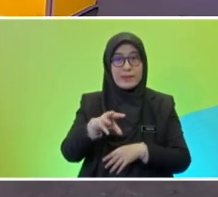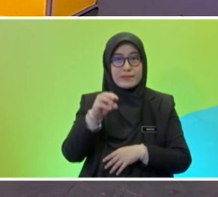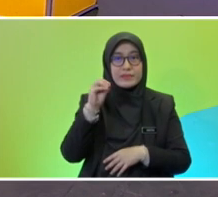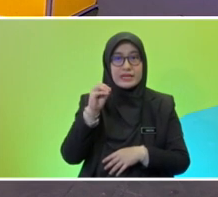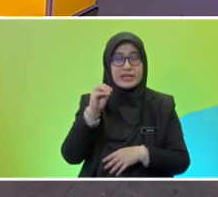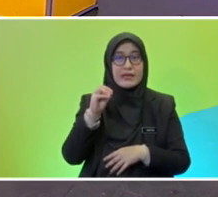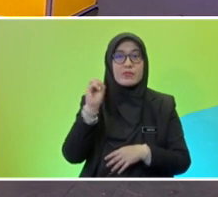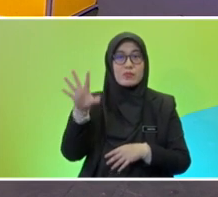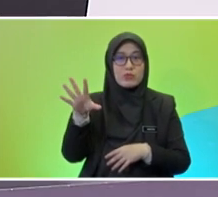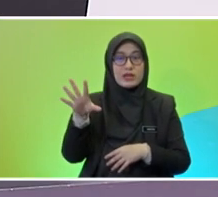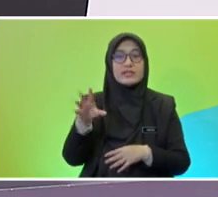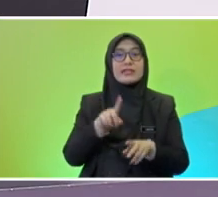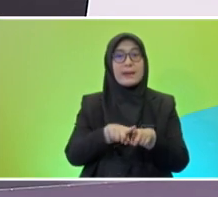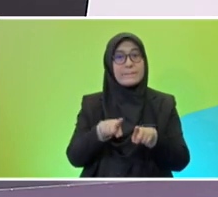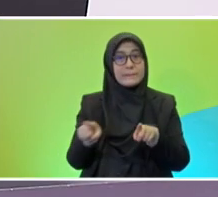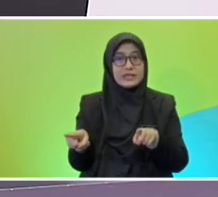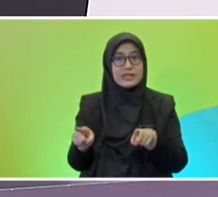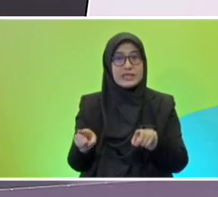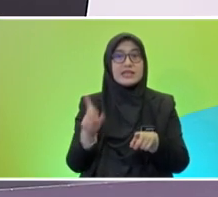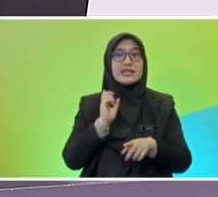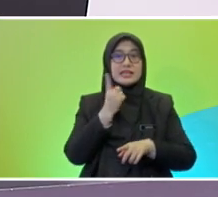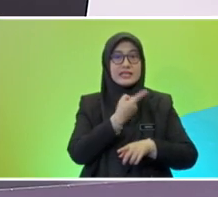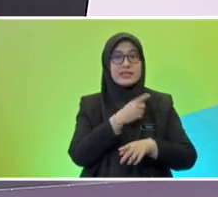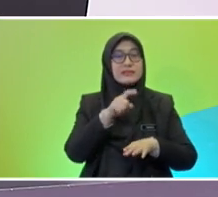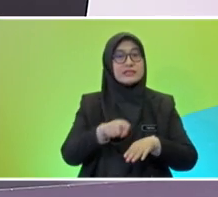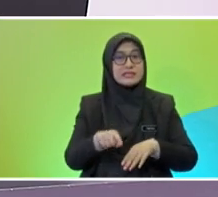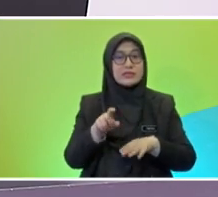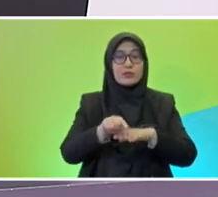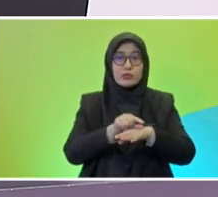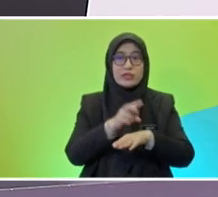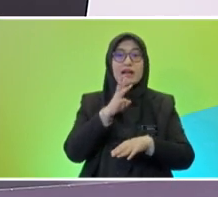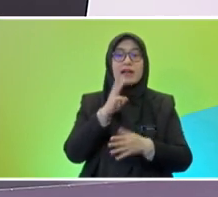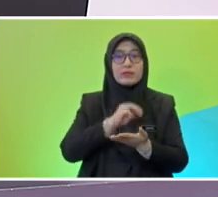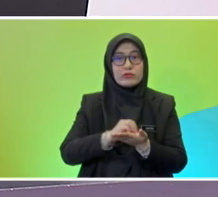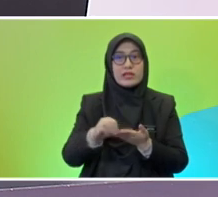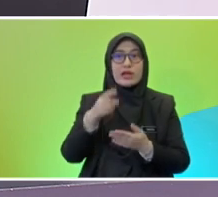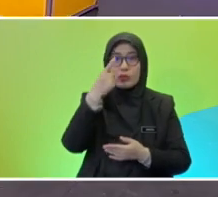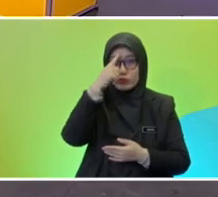air mutlak Untuk menyucikan semule tempat yang kotor tersebut